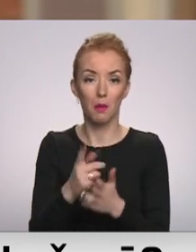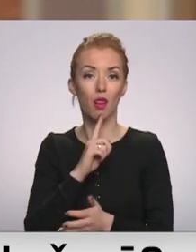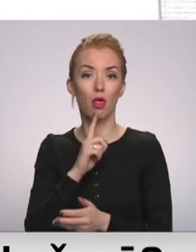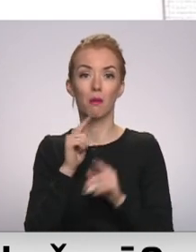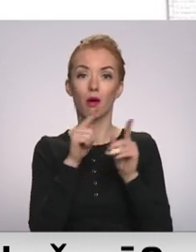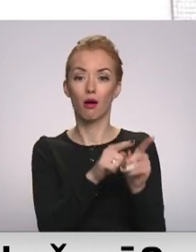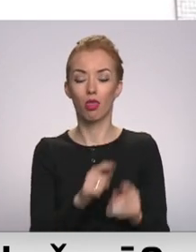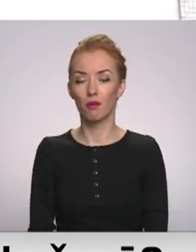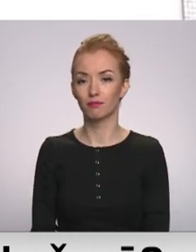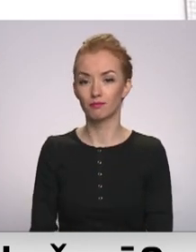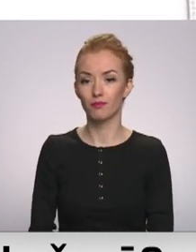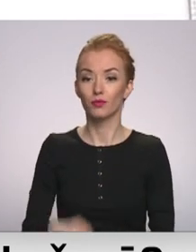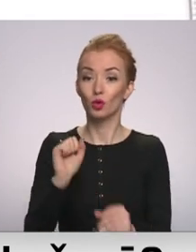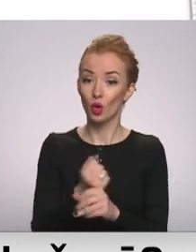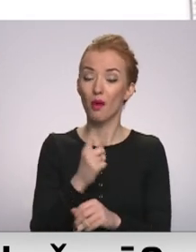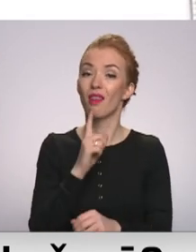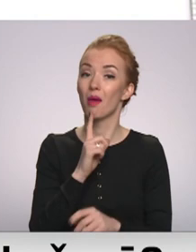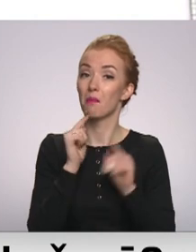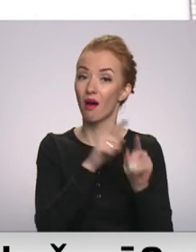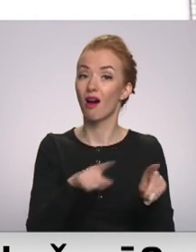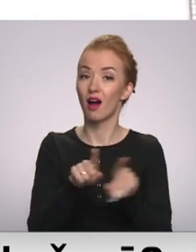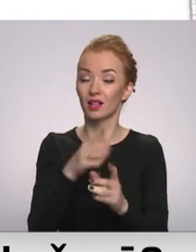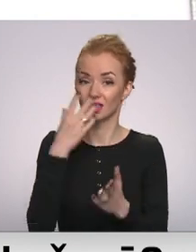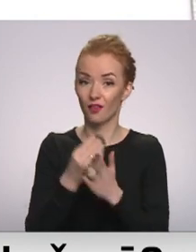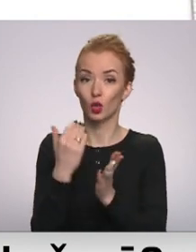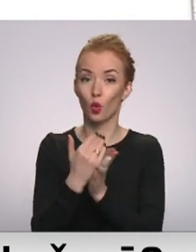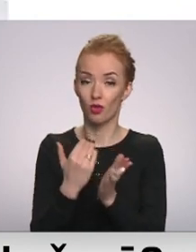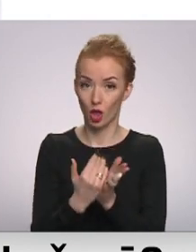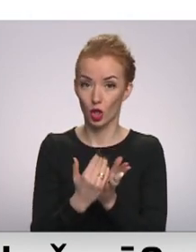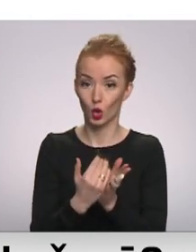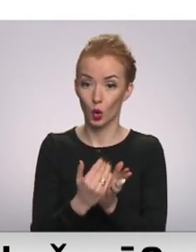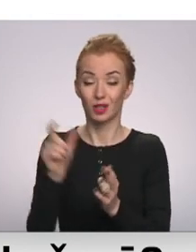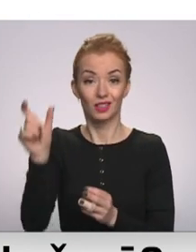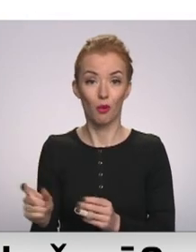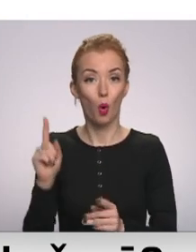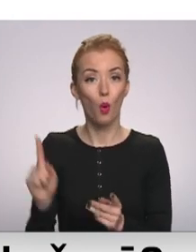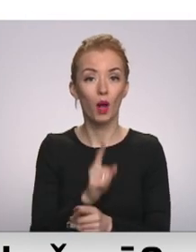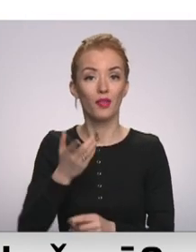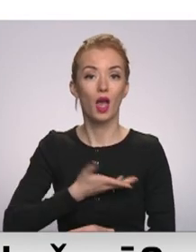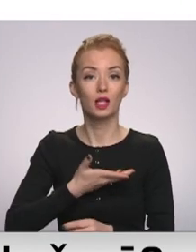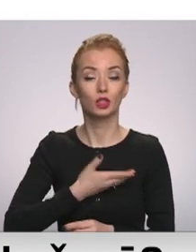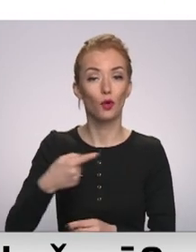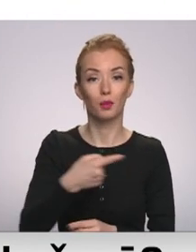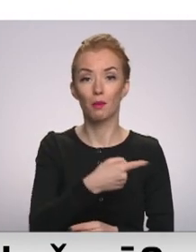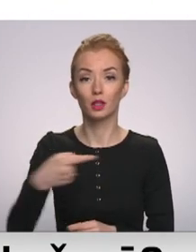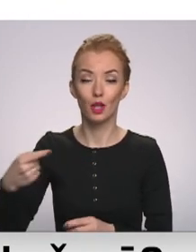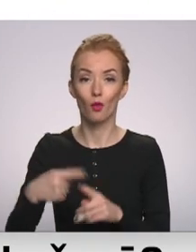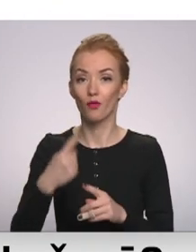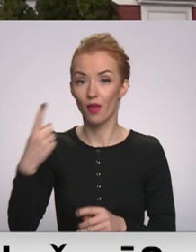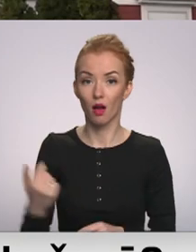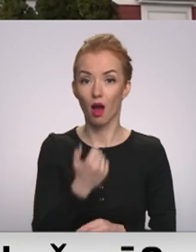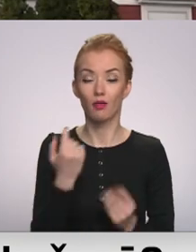Liepāja. Tomēr arī Liepājā ir savi noteikumi. Atbalsta saņēmējiem obligāti jādzīvo pirmajā stāvā, un gada